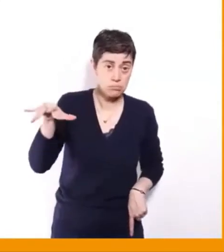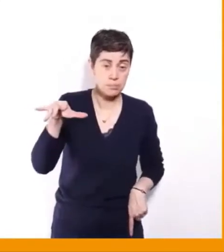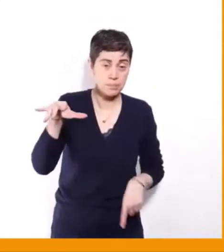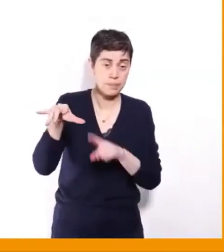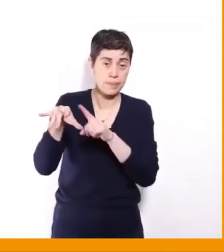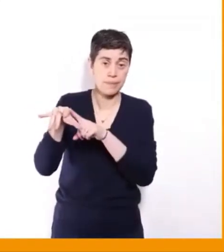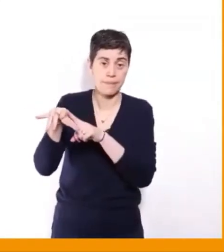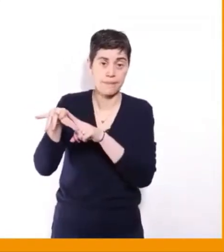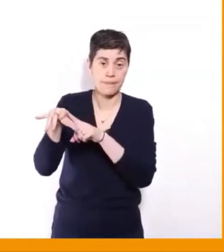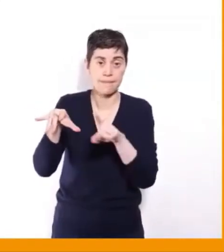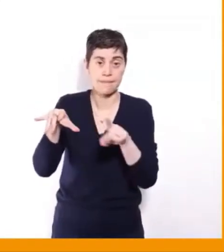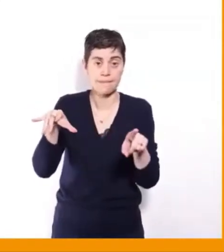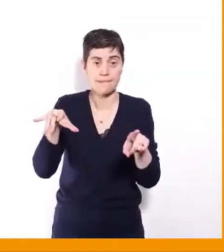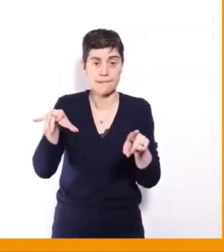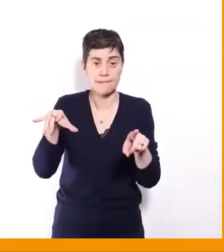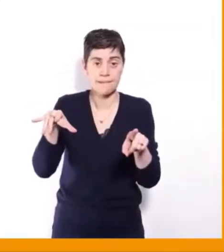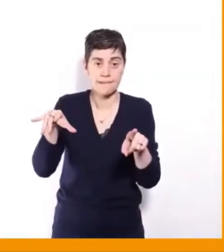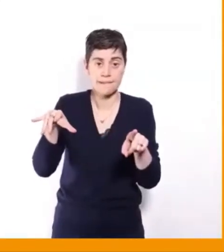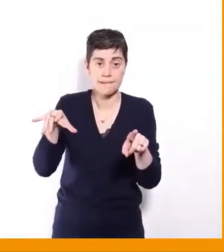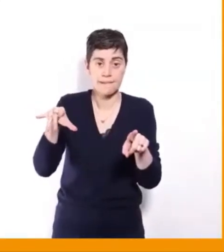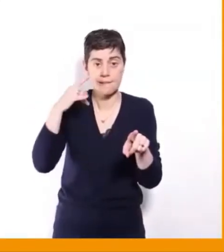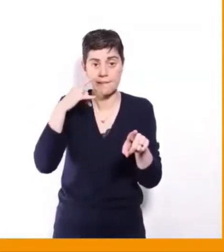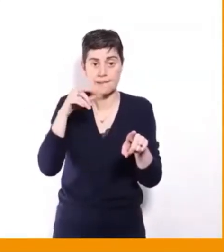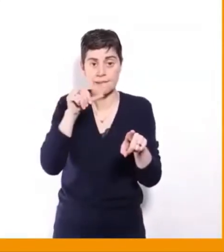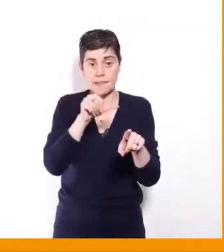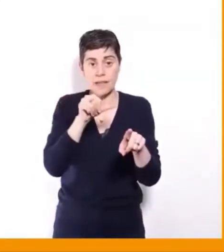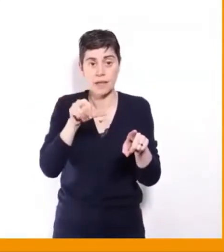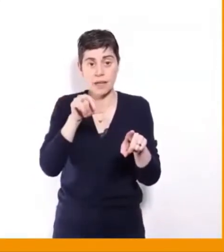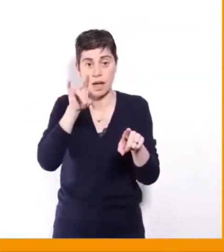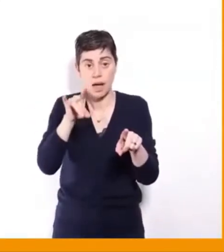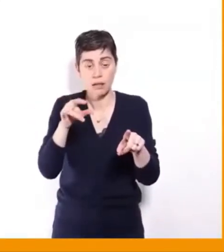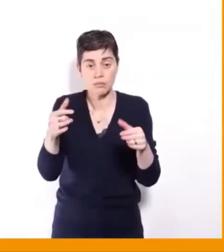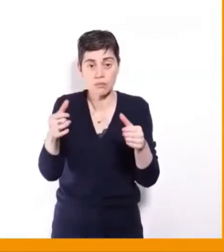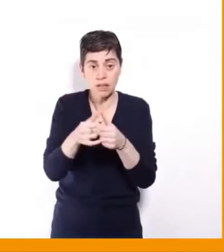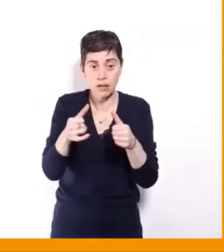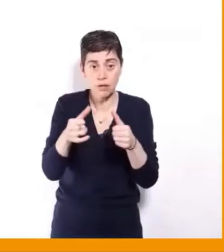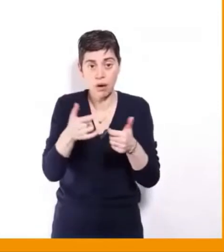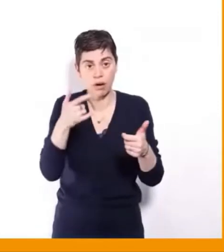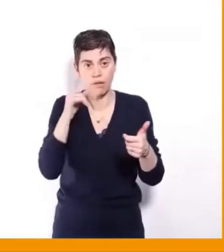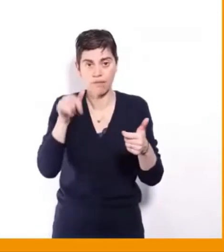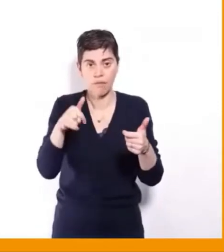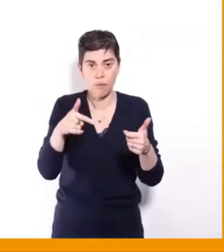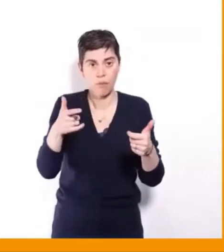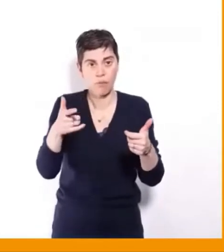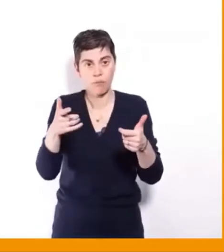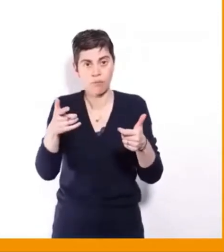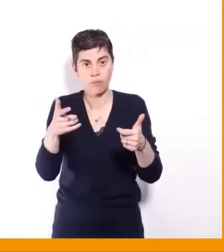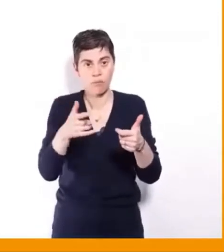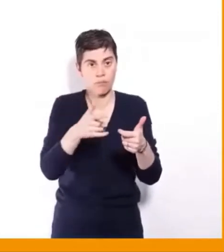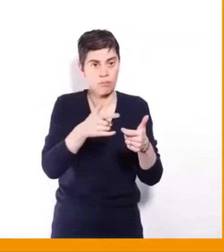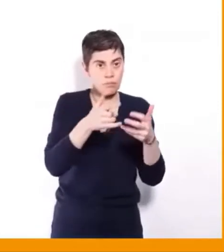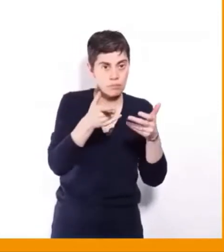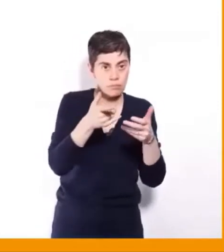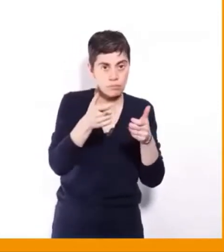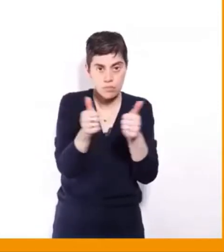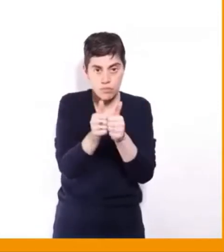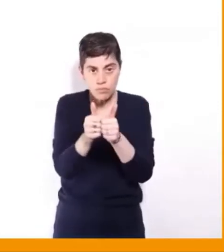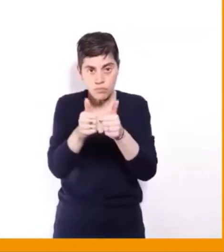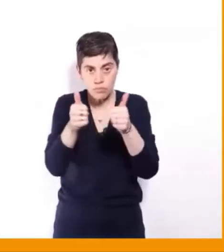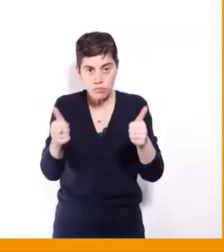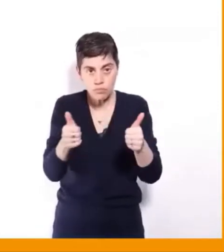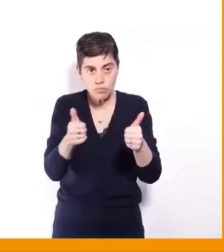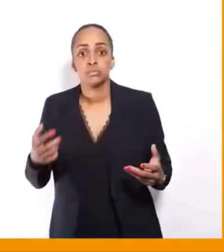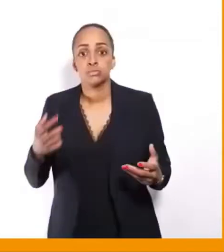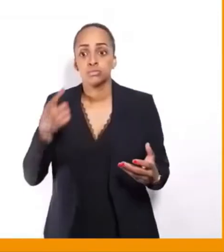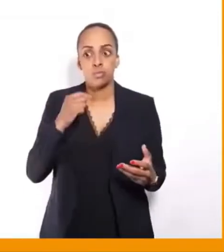de déconjugaliser l'AAH, pour moi, c'est vraiment une ignominie, quoi. C'est vraiment quelque chose de